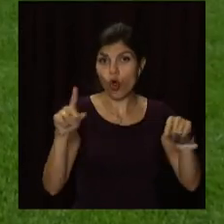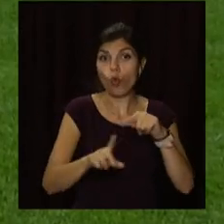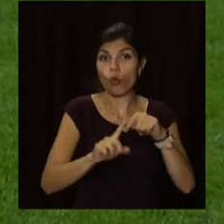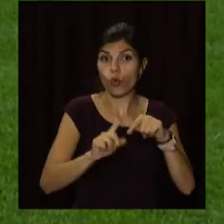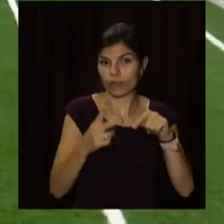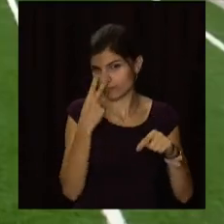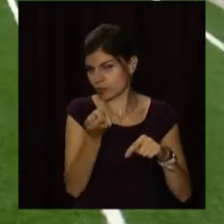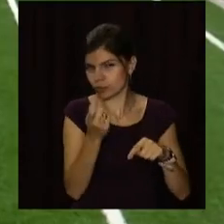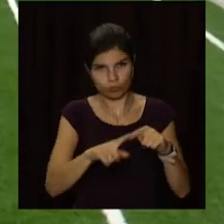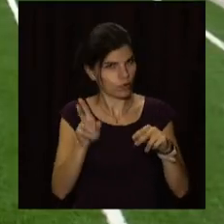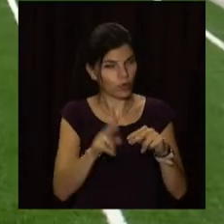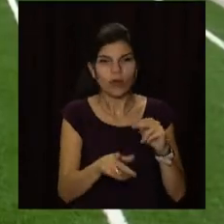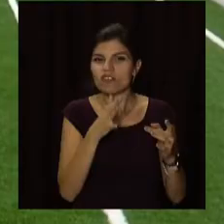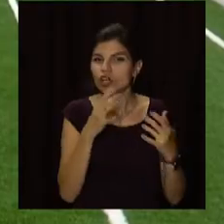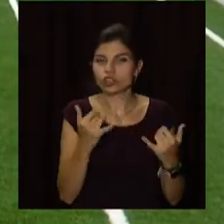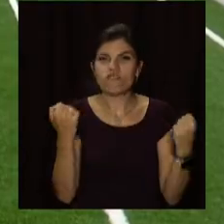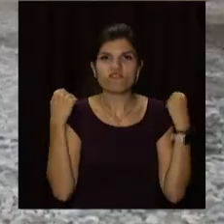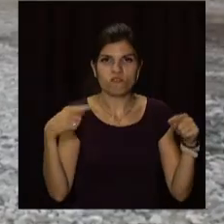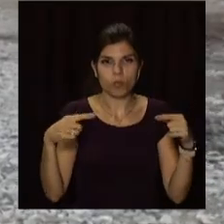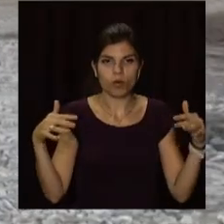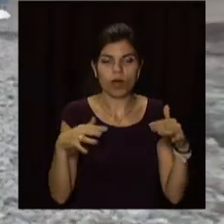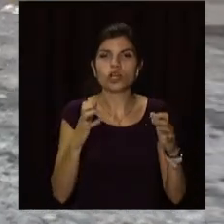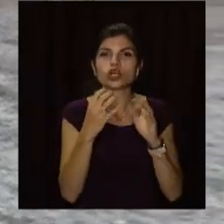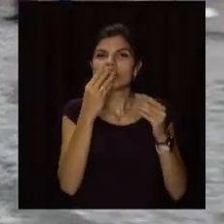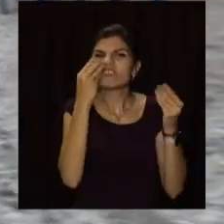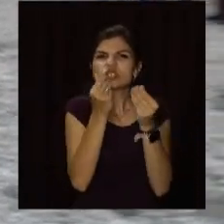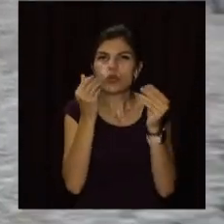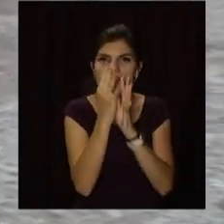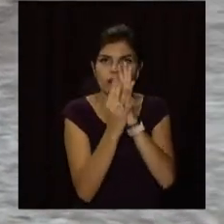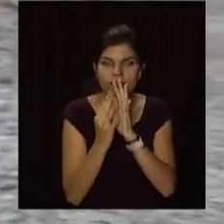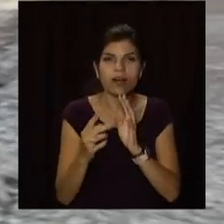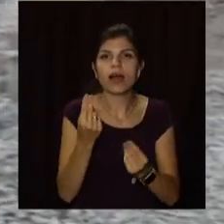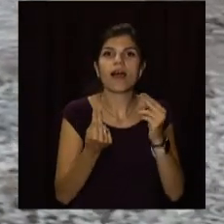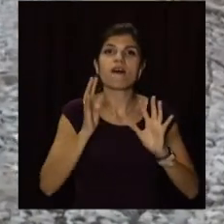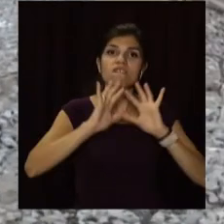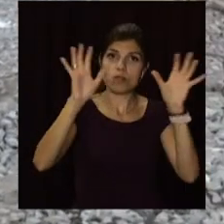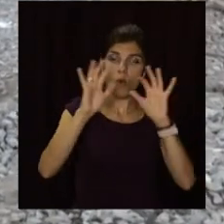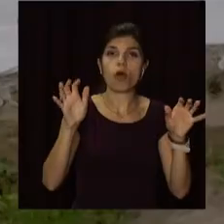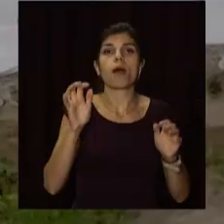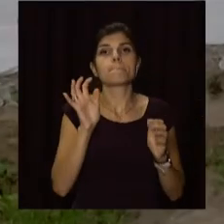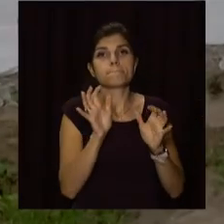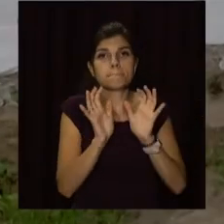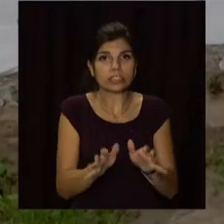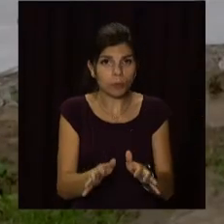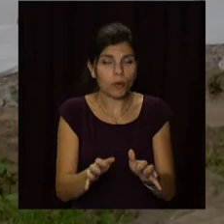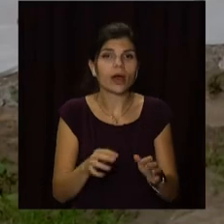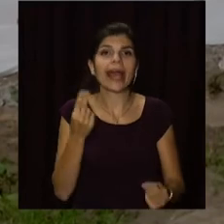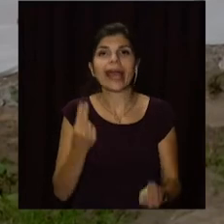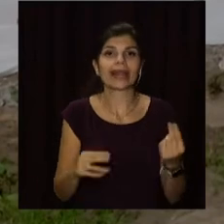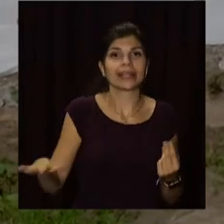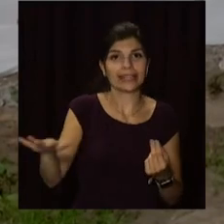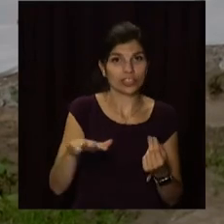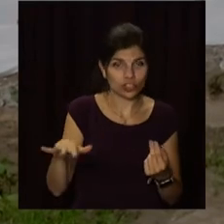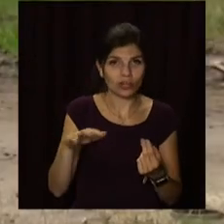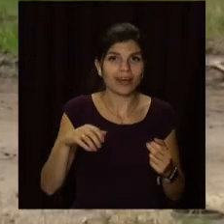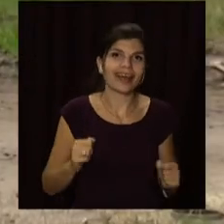фінішній прямій. Там буде сучасне футбольне поле зі штучним покриттям, майданчик для гри у волейбол та баскетбол, дитяча ігрова зона та